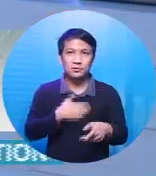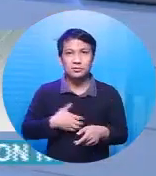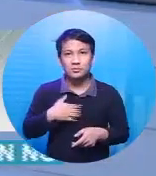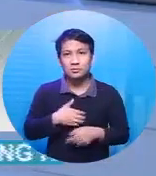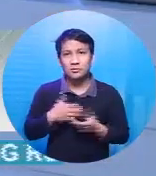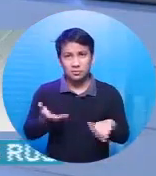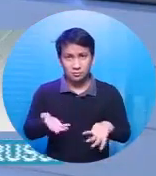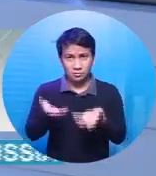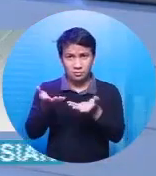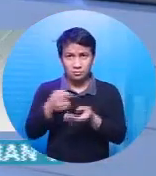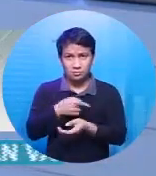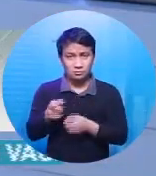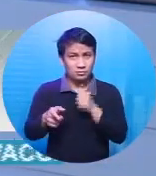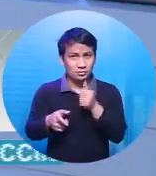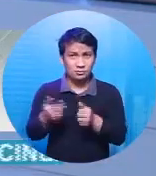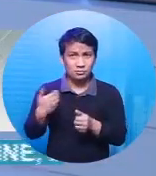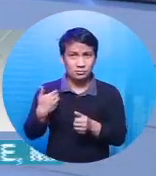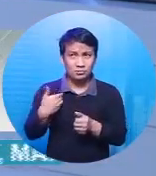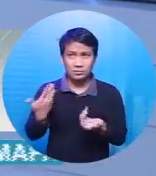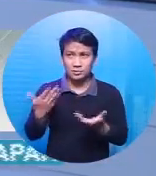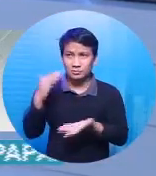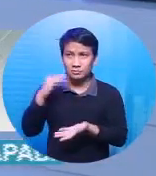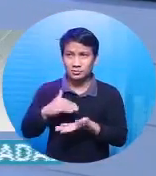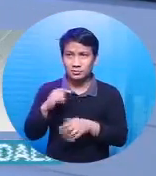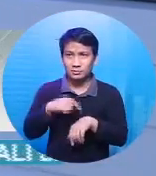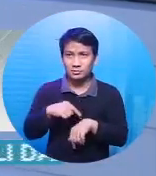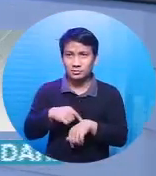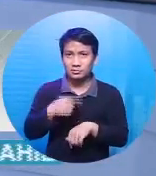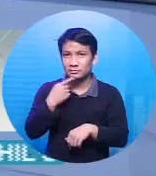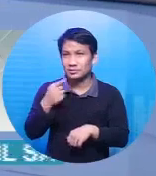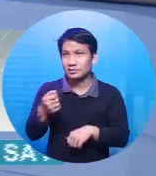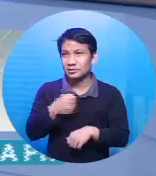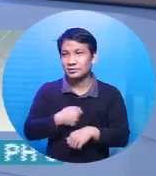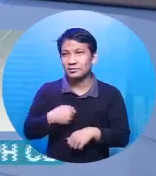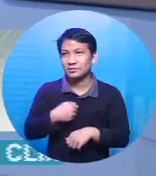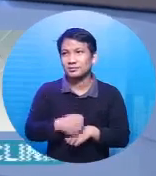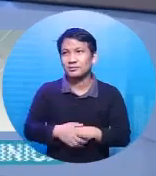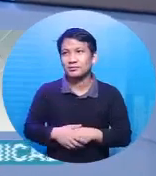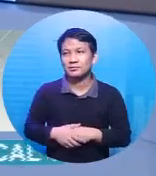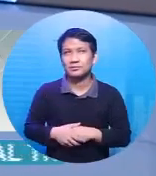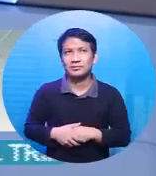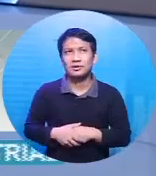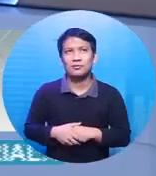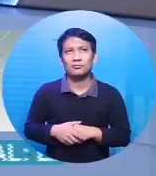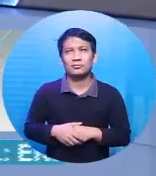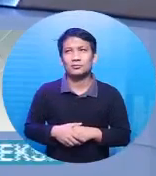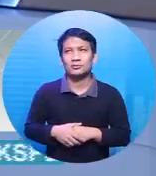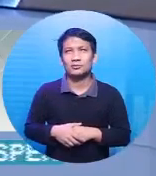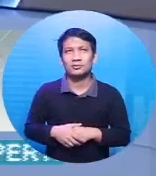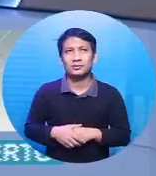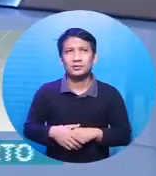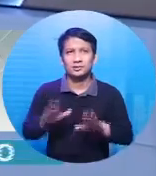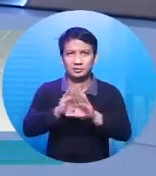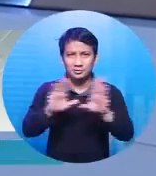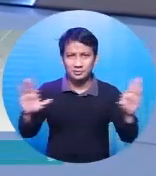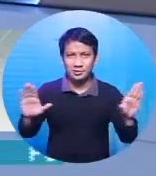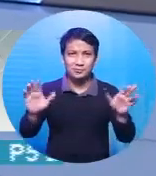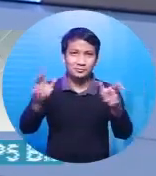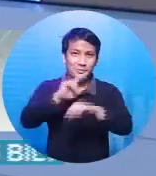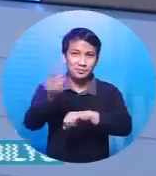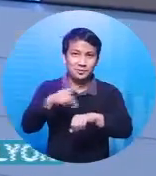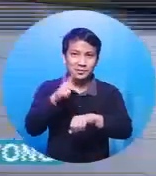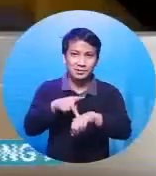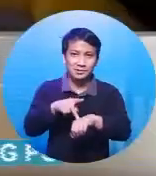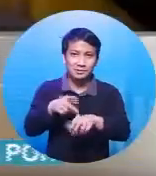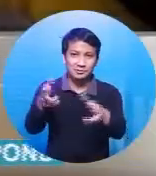So, will you apologize or not? Wala na akong oras, ma'am. Sige lang, sir. Mag-apologize na lang okay. Po. Okay. Sandali lang, ha? Pilipinas, makinig kayo sa